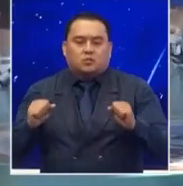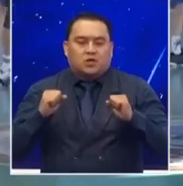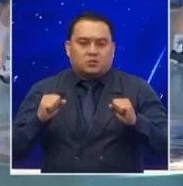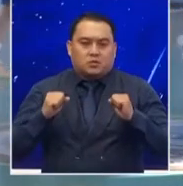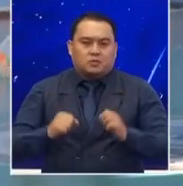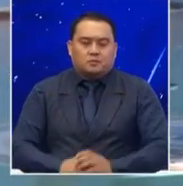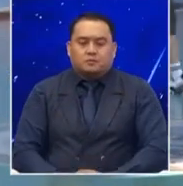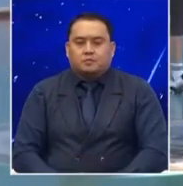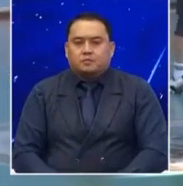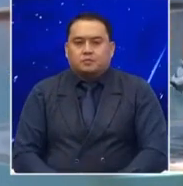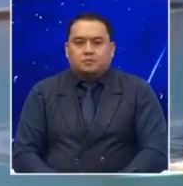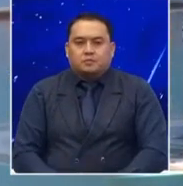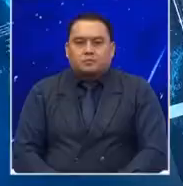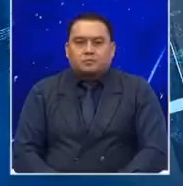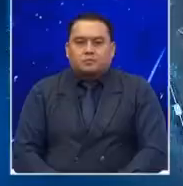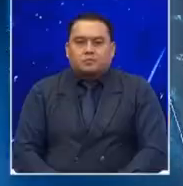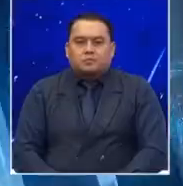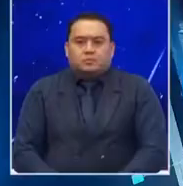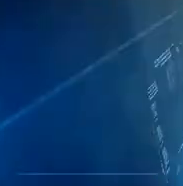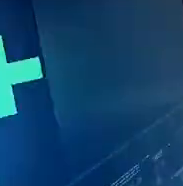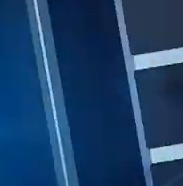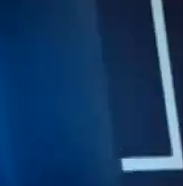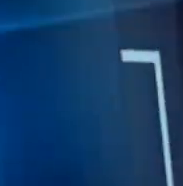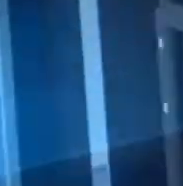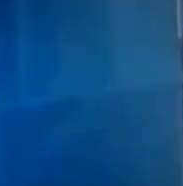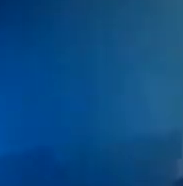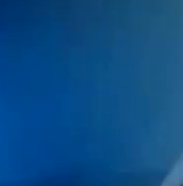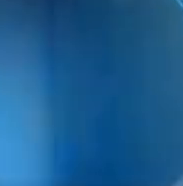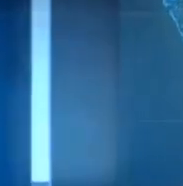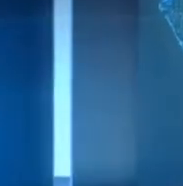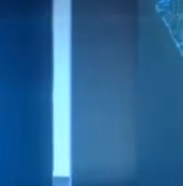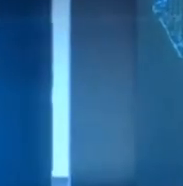Нұрланұлы, Абылай Құттықбай, жетісу телеарнасы, Текелі қаласынан.